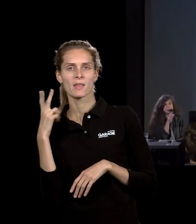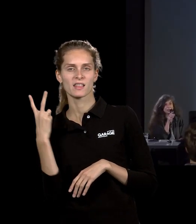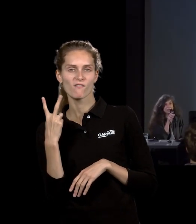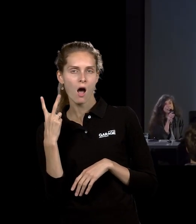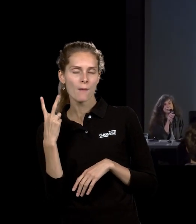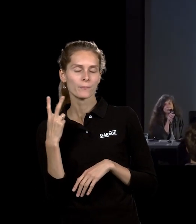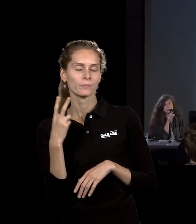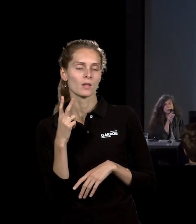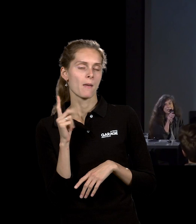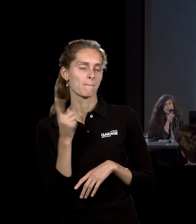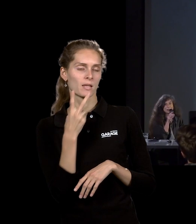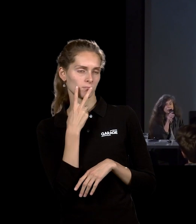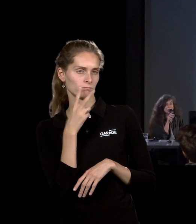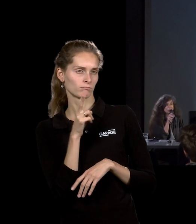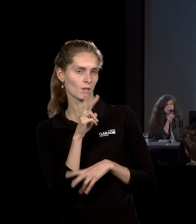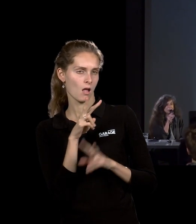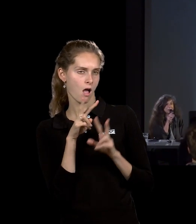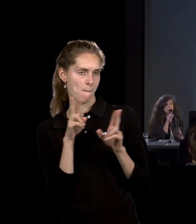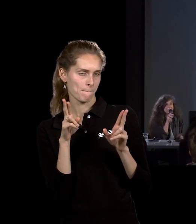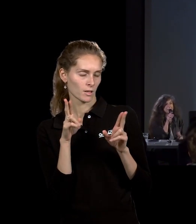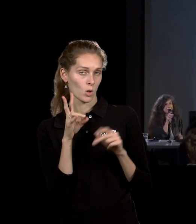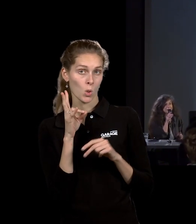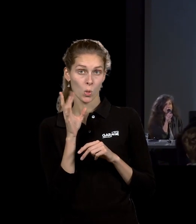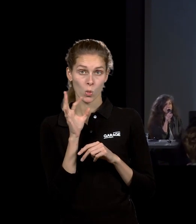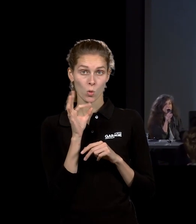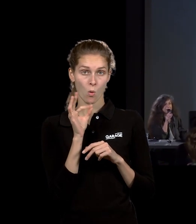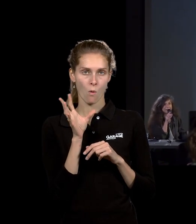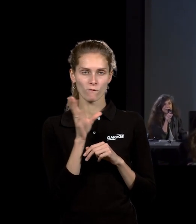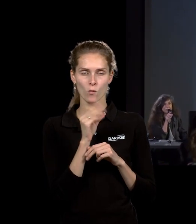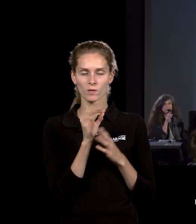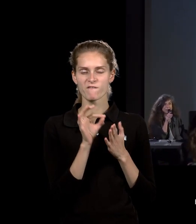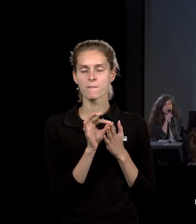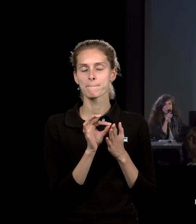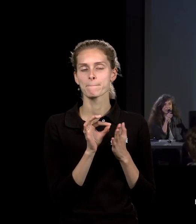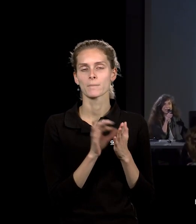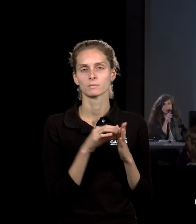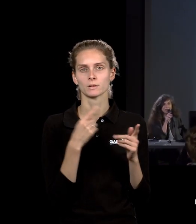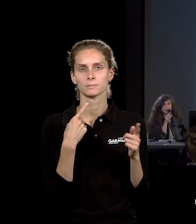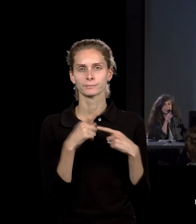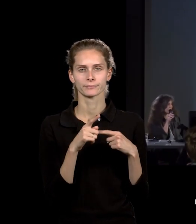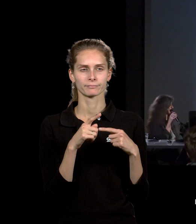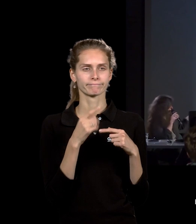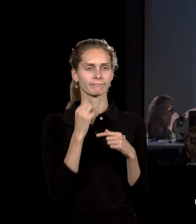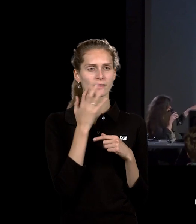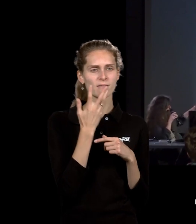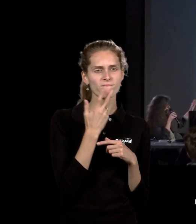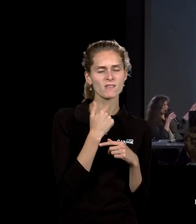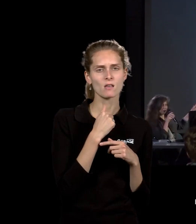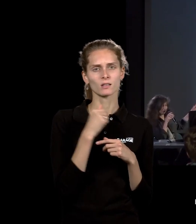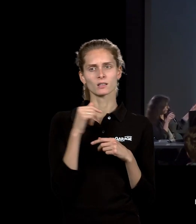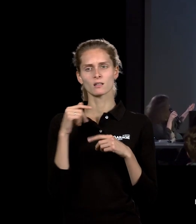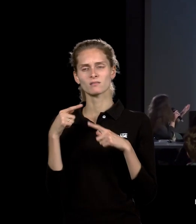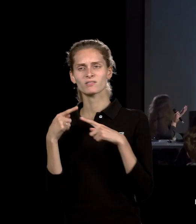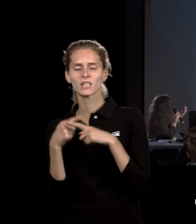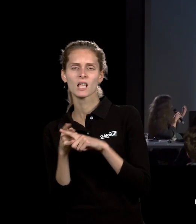взгляд кажутся одинаковыми, но которые принципиально разные по технике, по цветам, по манере исполнения. Они обе